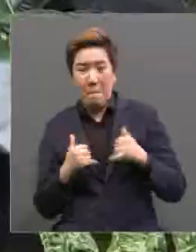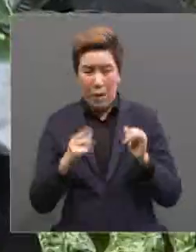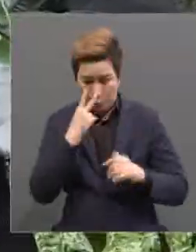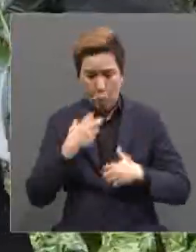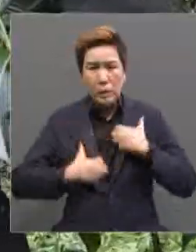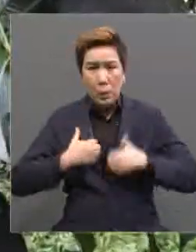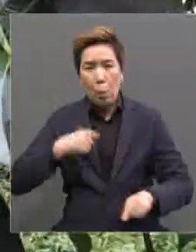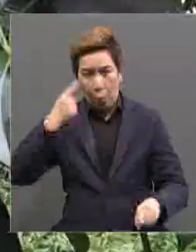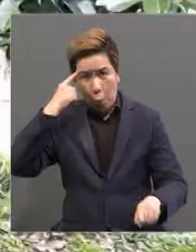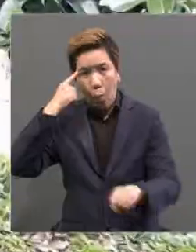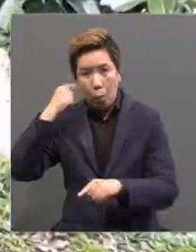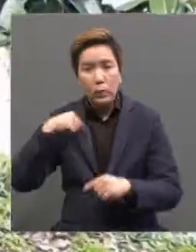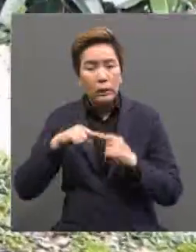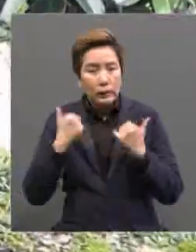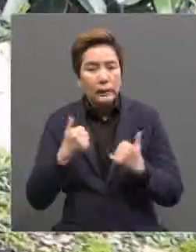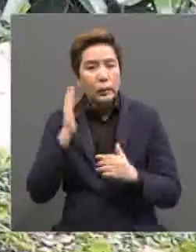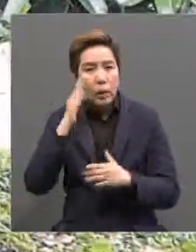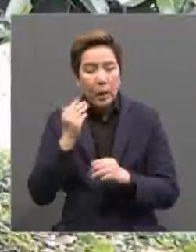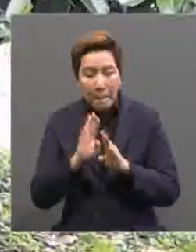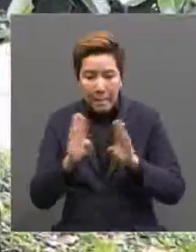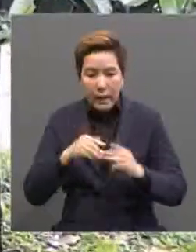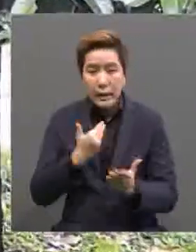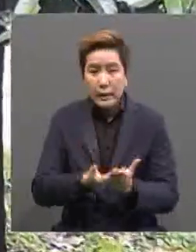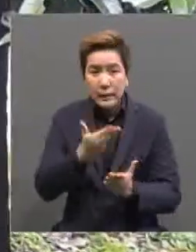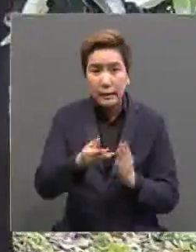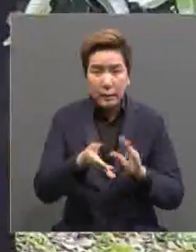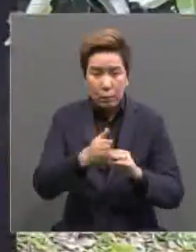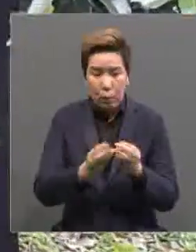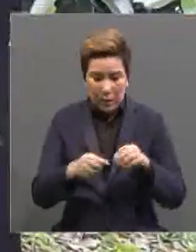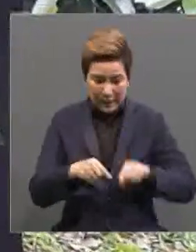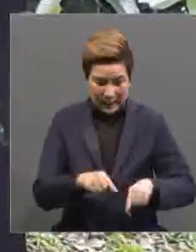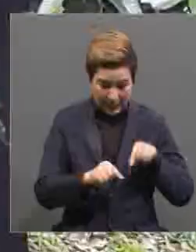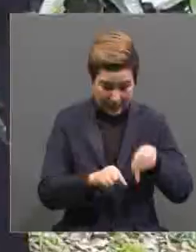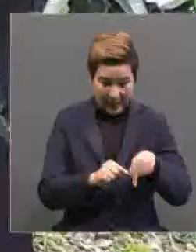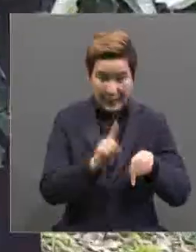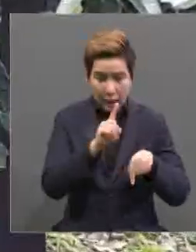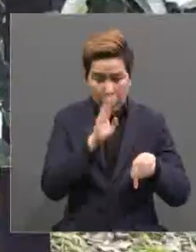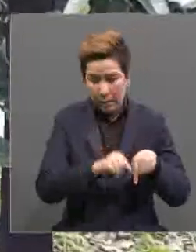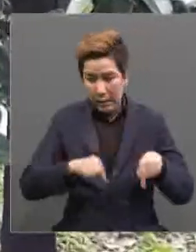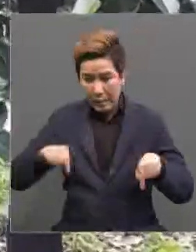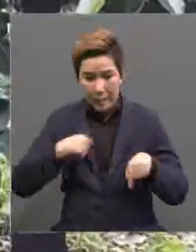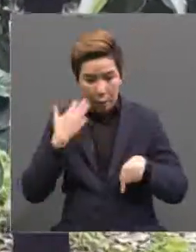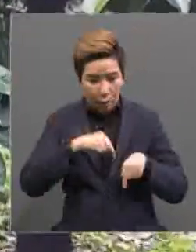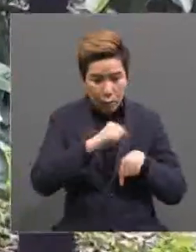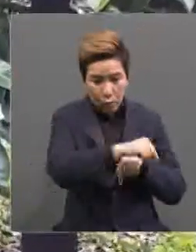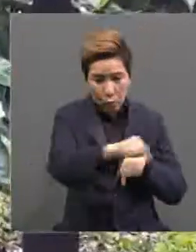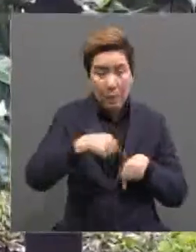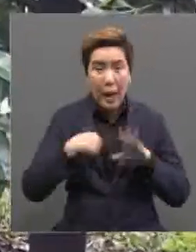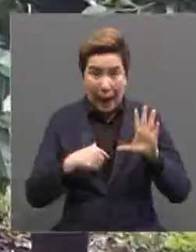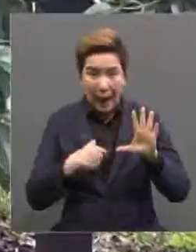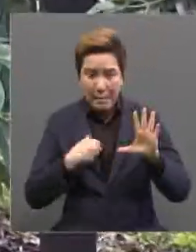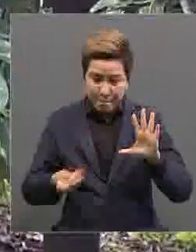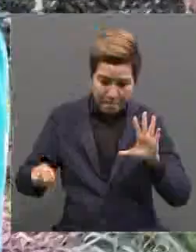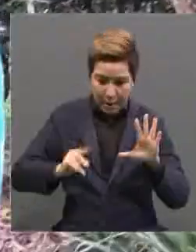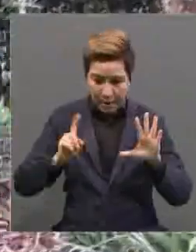ความเดือดร้อนของชาวสวนโดยจะมีการเปิดจุดรับซื้อมังคุดเพิ่มอีก1จุดจากเดิมที่ตอนนี้มีอยู่5จุดนะคะเพื่อช่ว